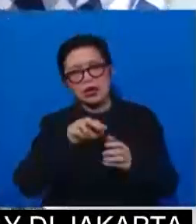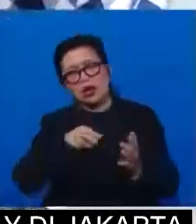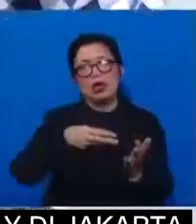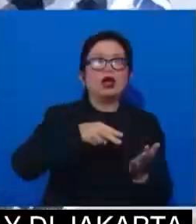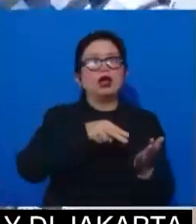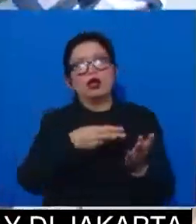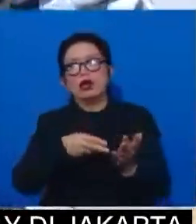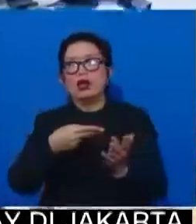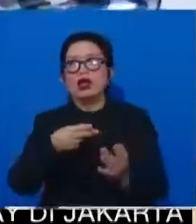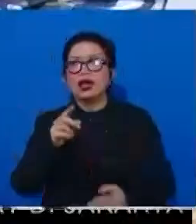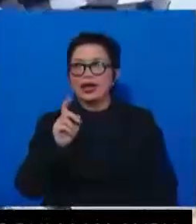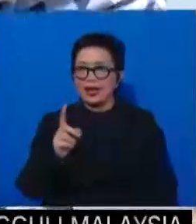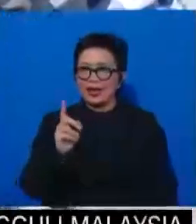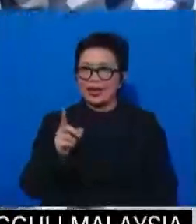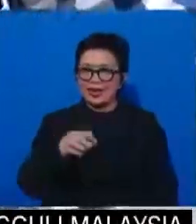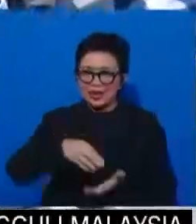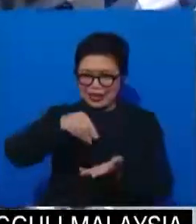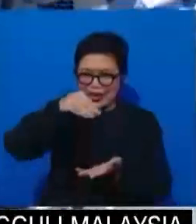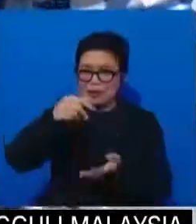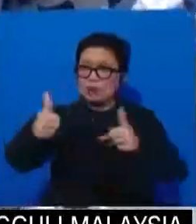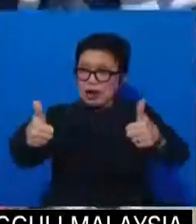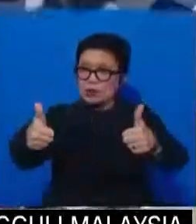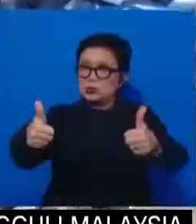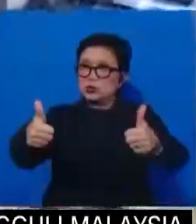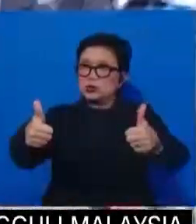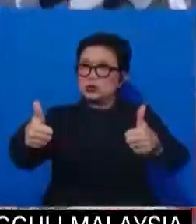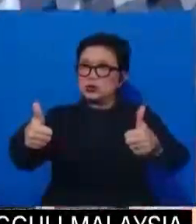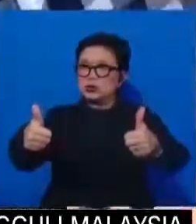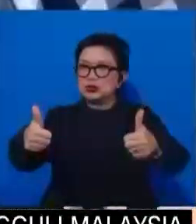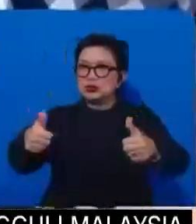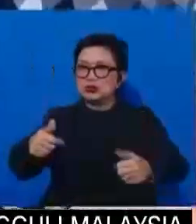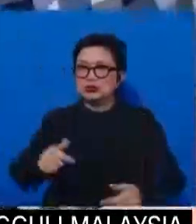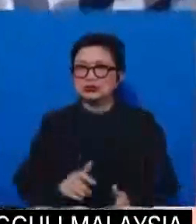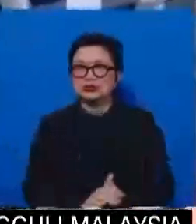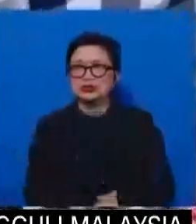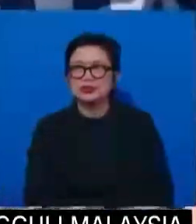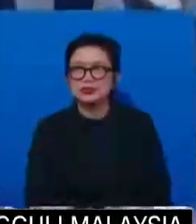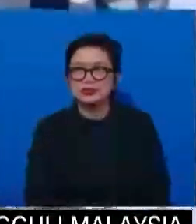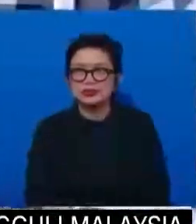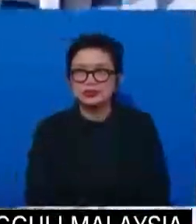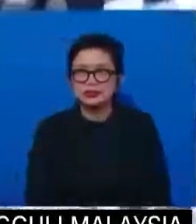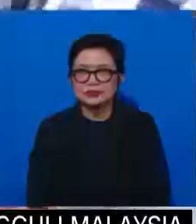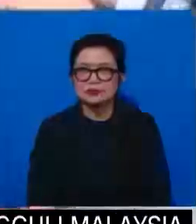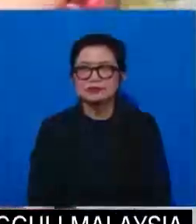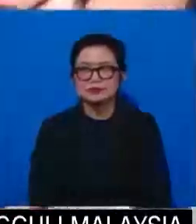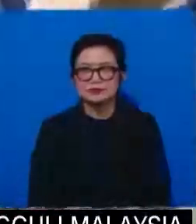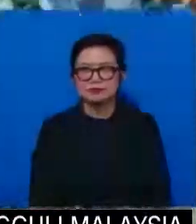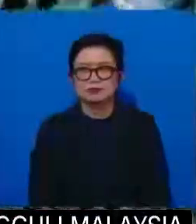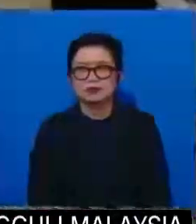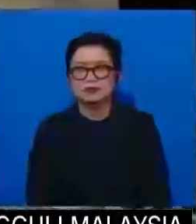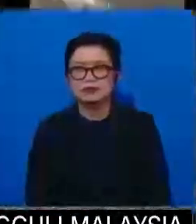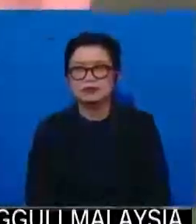air, kadar garamnya itu sudah mulai tinggi. Dia nggak tahan. Kalau ini masih relatif normal. Wah,